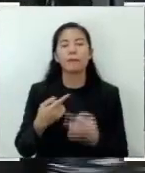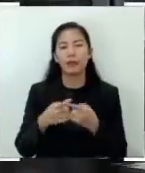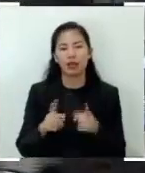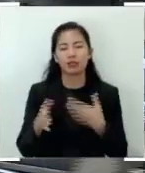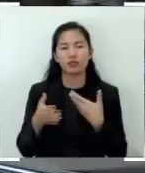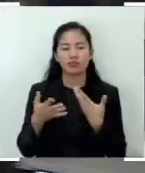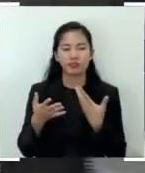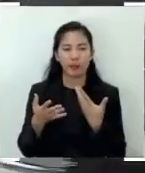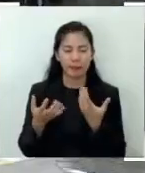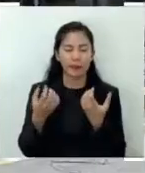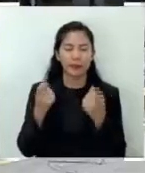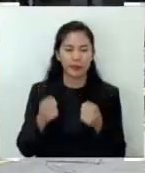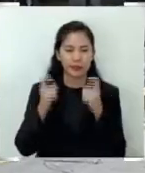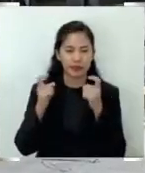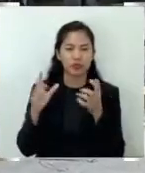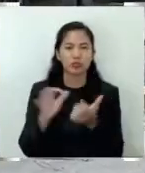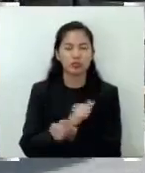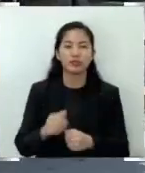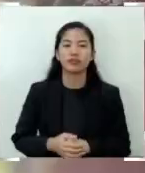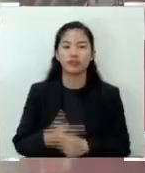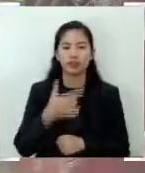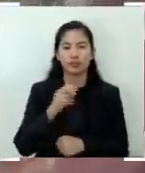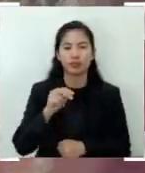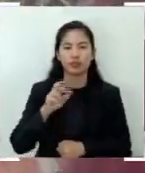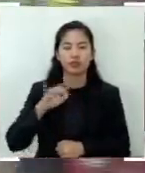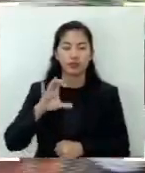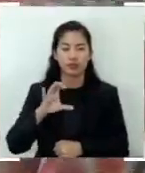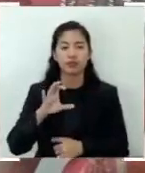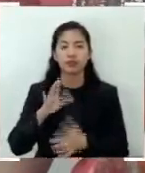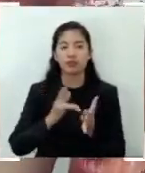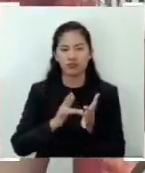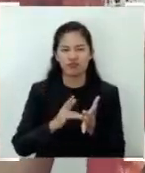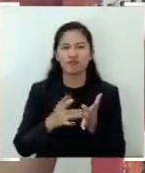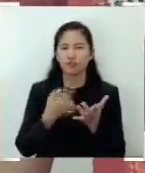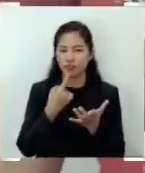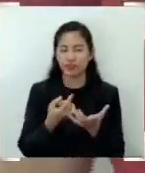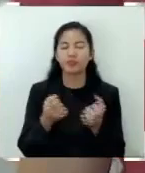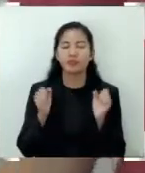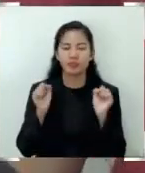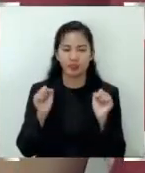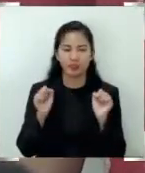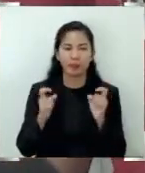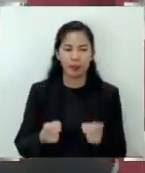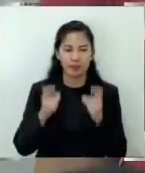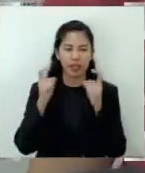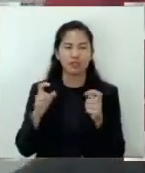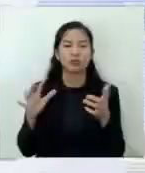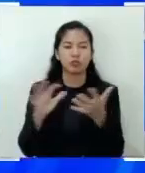ng generic drugs, mabilis din daw maubos ang stock na paracetamol. Ako si Ian Cruz, ang inyong